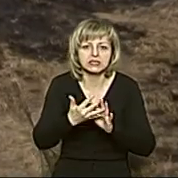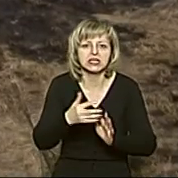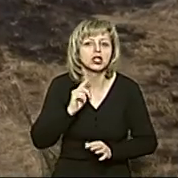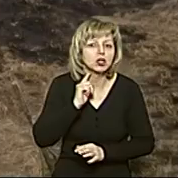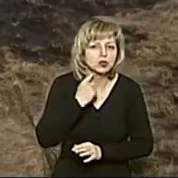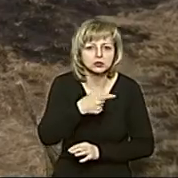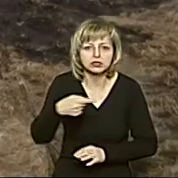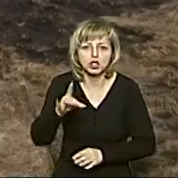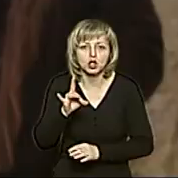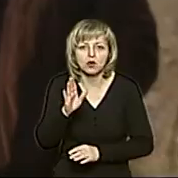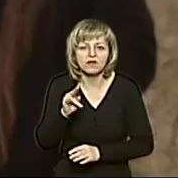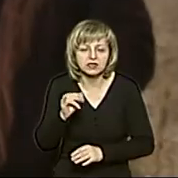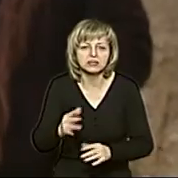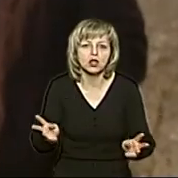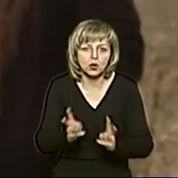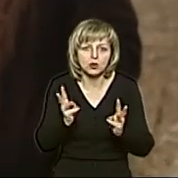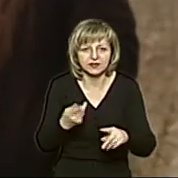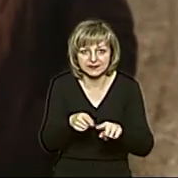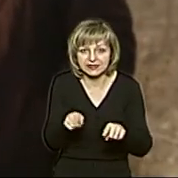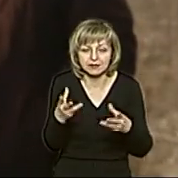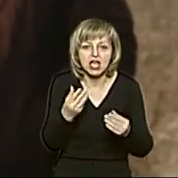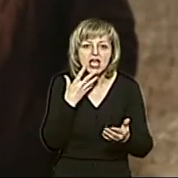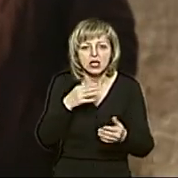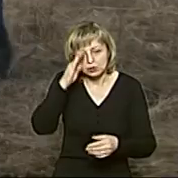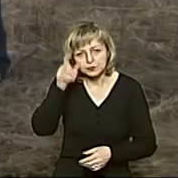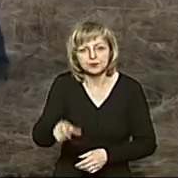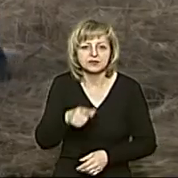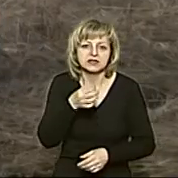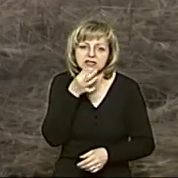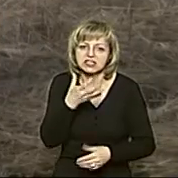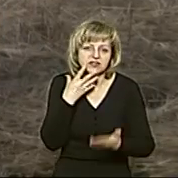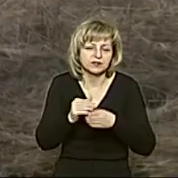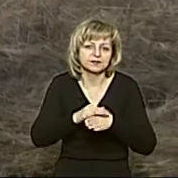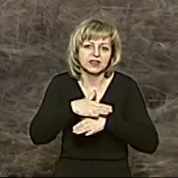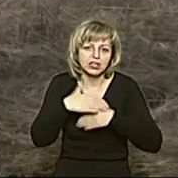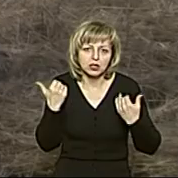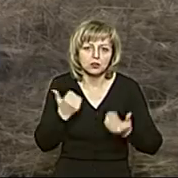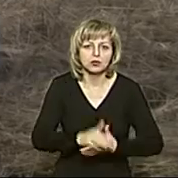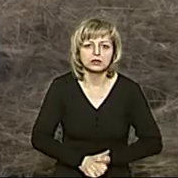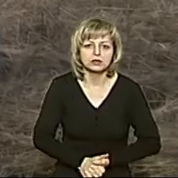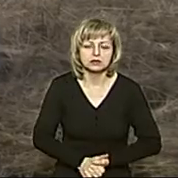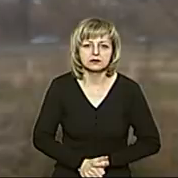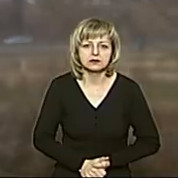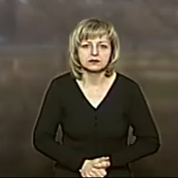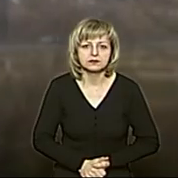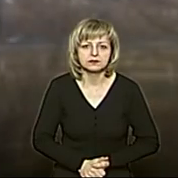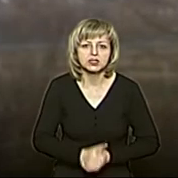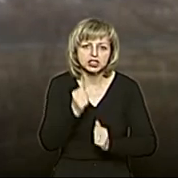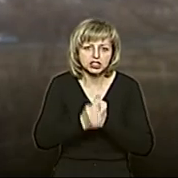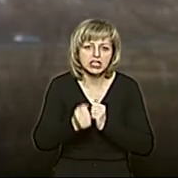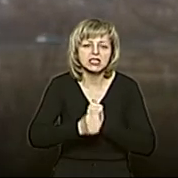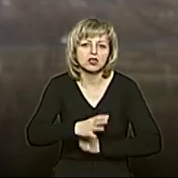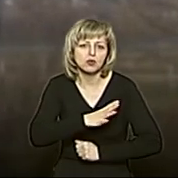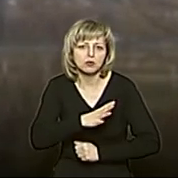горів цими днями, розповідає місцевий житель Микола. Свого прізвища чоловік не називає. Живусь тут неподалеку. Частенько буває,